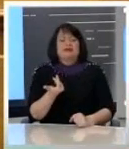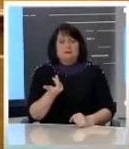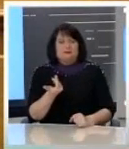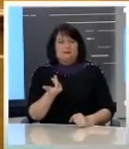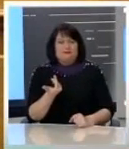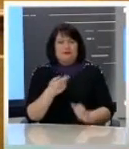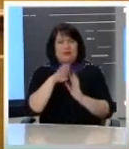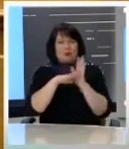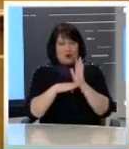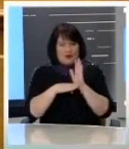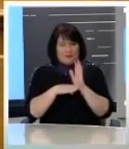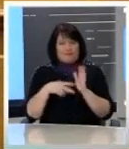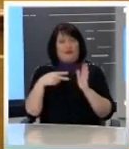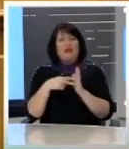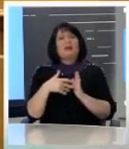Το πρόγραμμα του